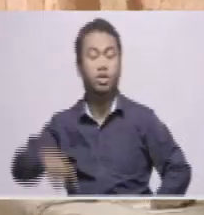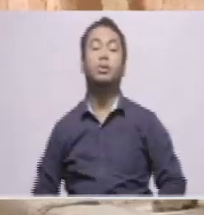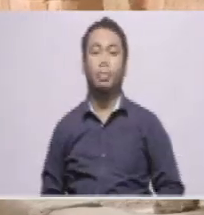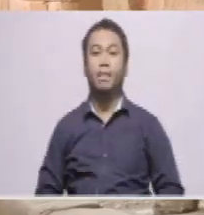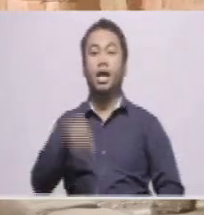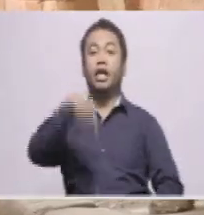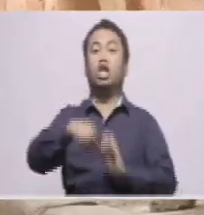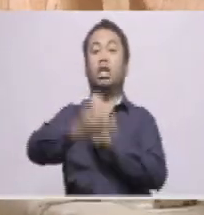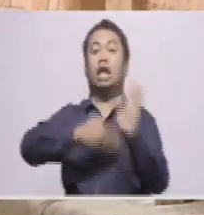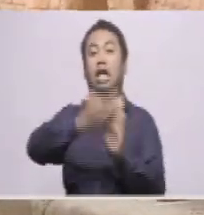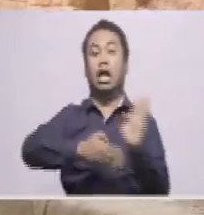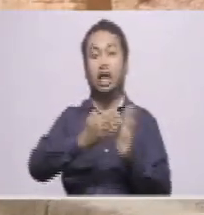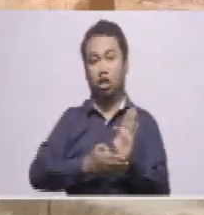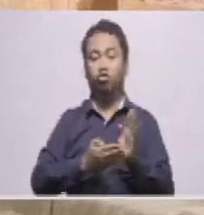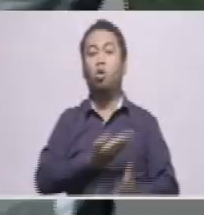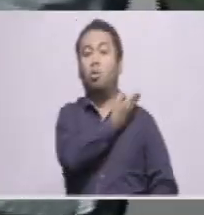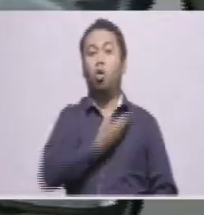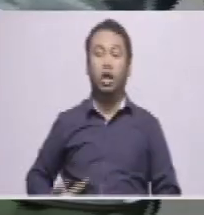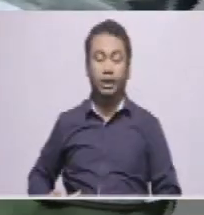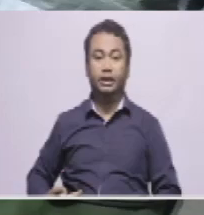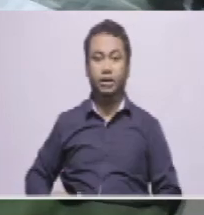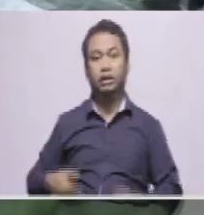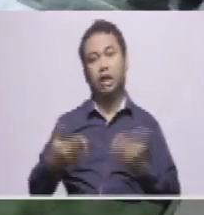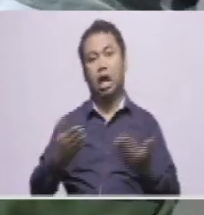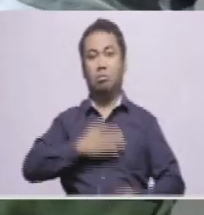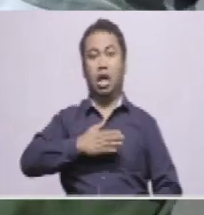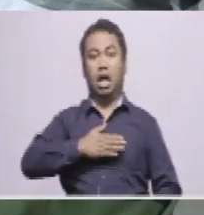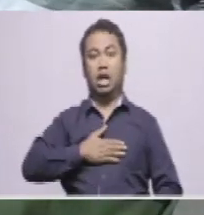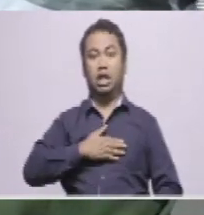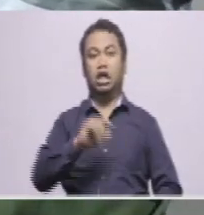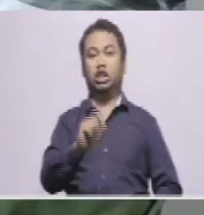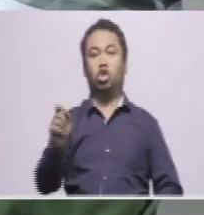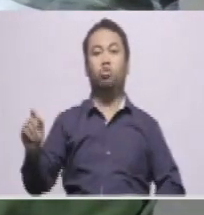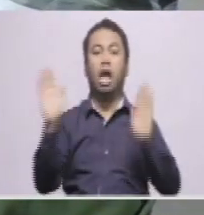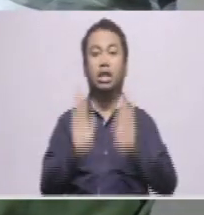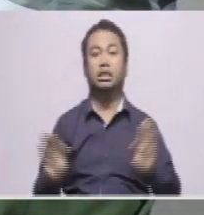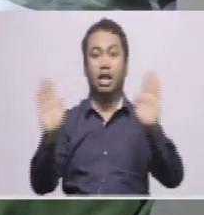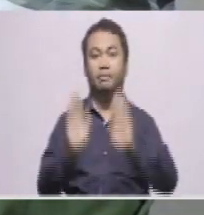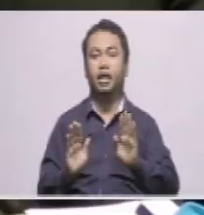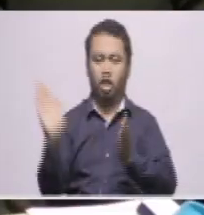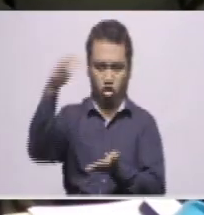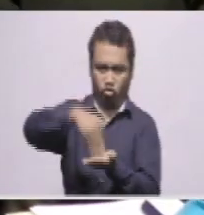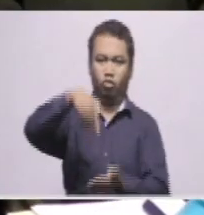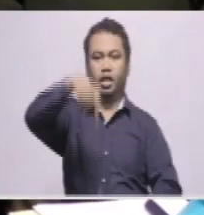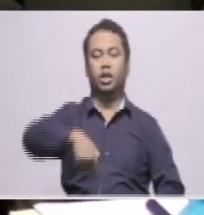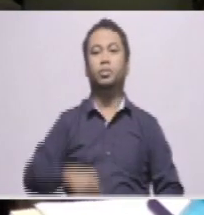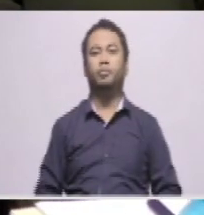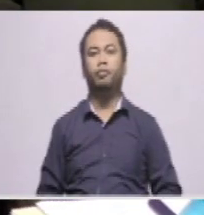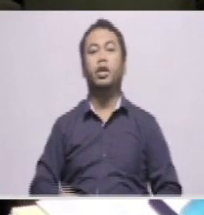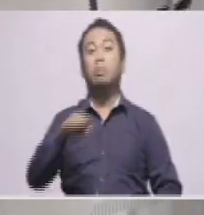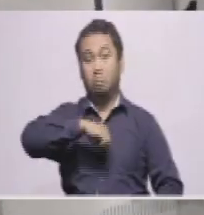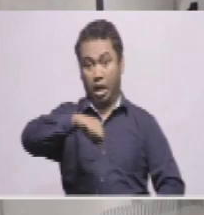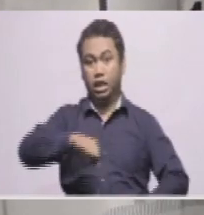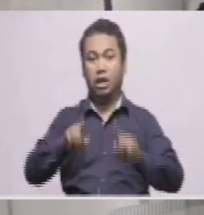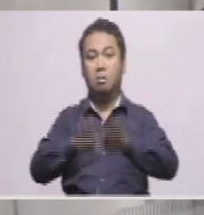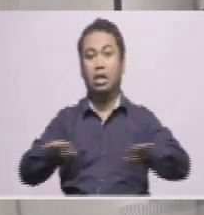manokana manatevin-darina ireo polisy ireo mpianatra avy any amin'ny sekoly any Antsirabe ao anatin'izay koa ny circulation miasa daholo zany andro tontolo